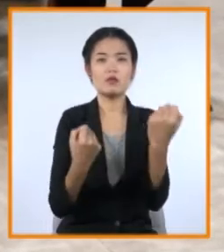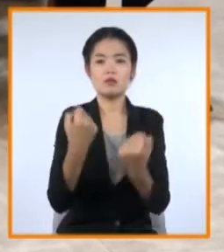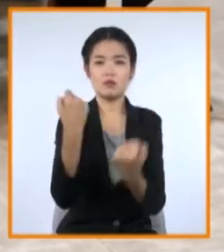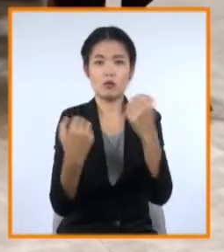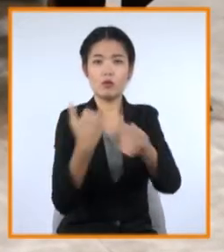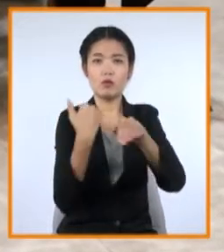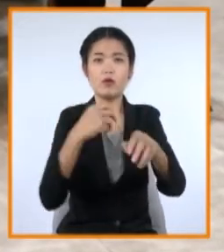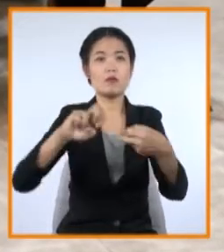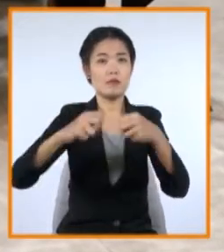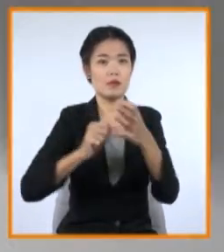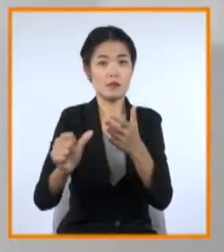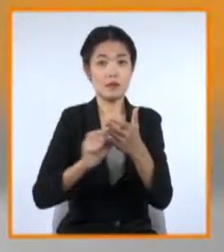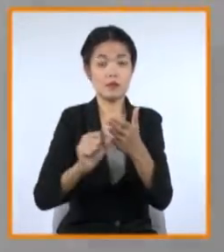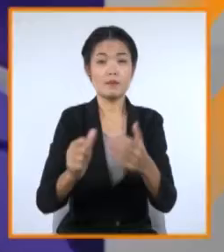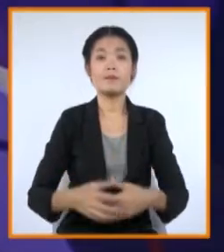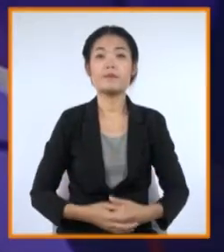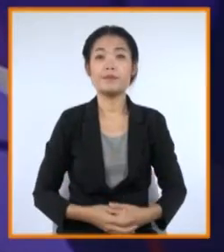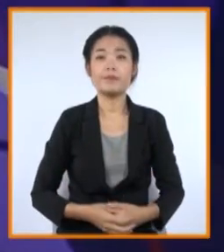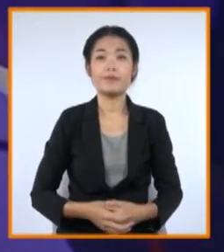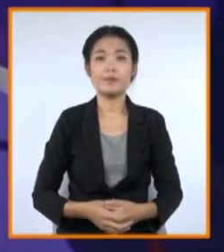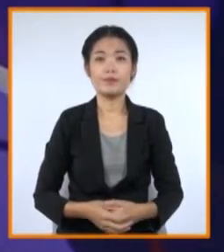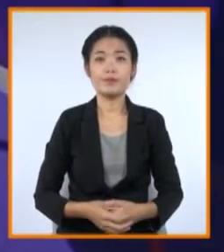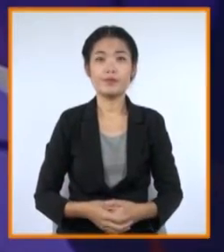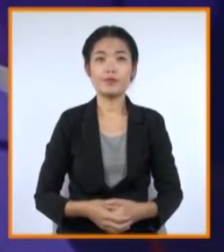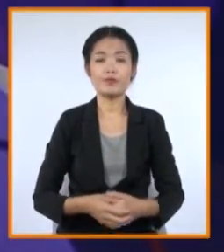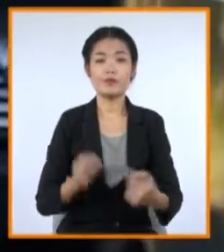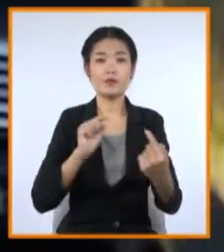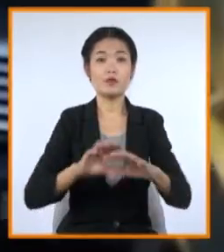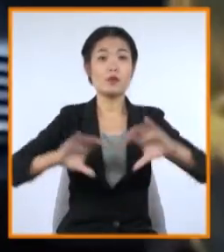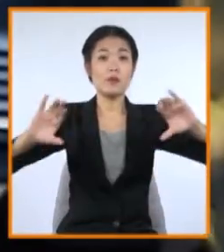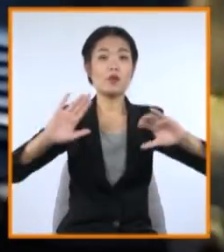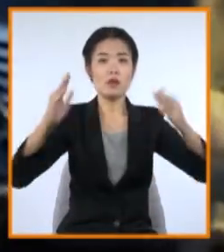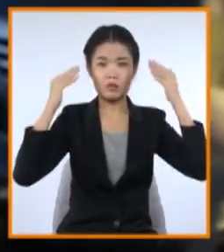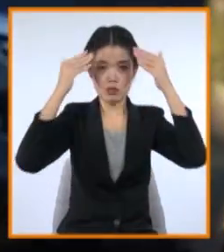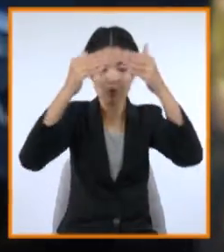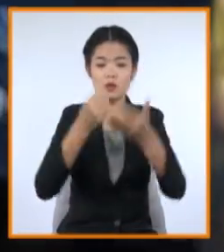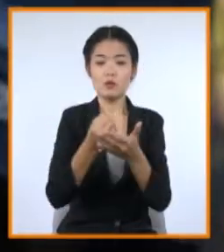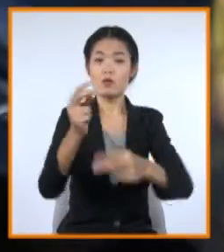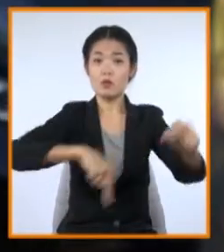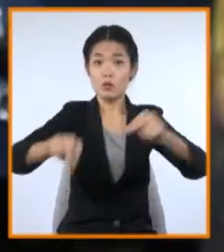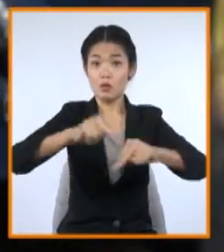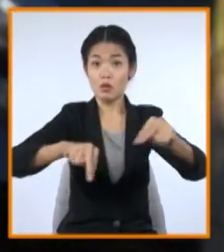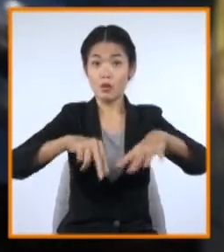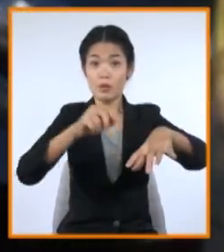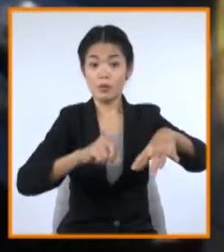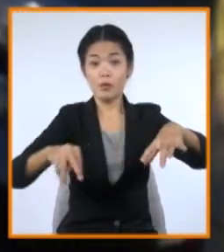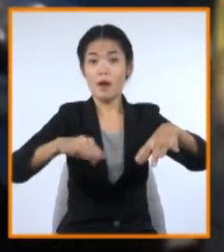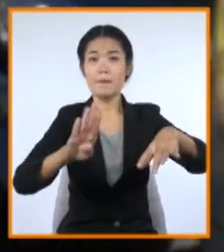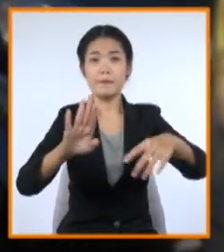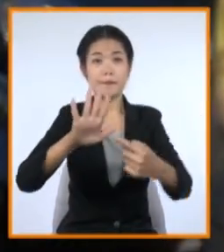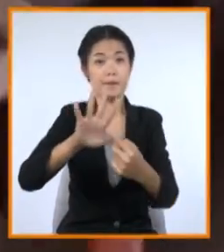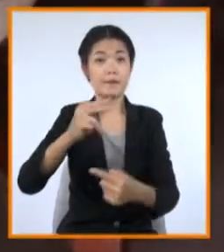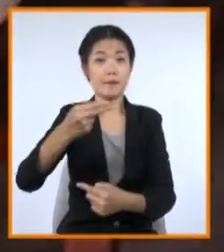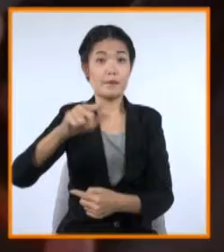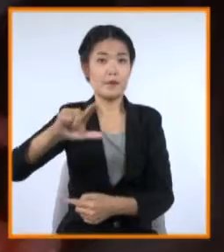การเติบโตของจังหวัดทางการอินโดนีเซียเพิ่มการรักษาความปลอดภัยทั่วเกาะบาหลีหลังจากผู้ต้องสงสัยที่เ